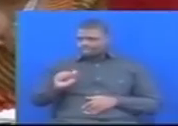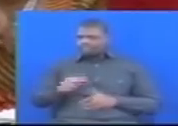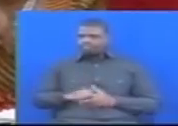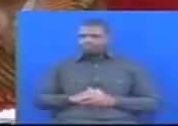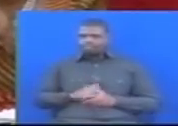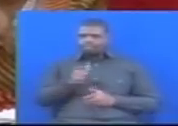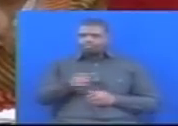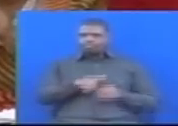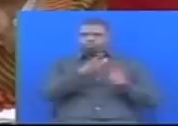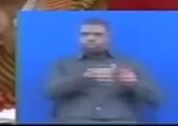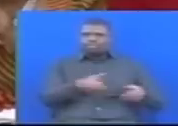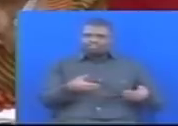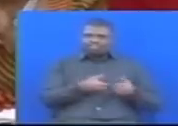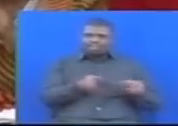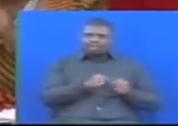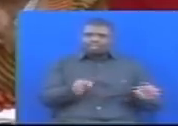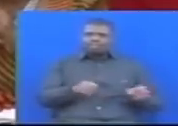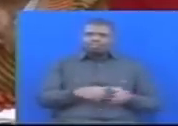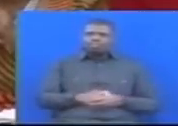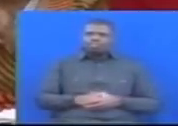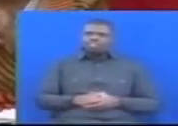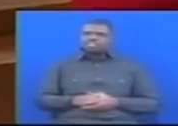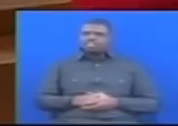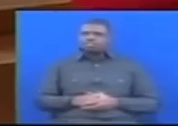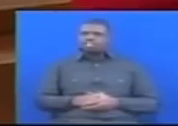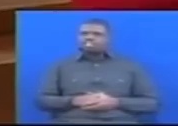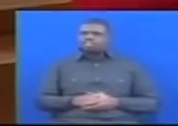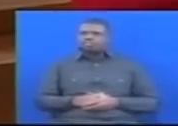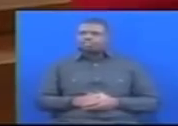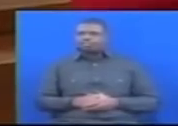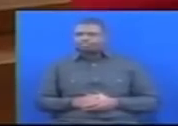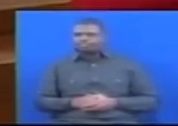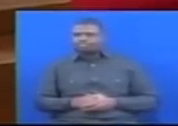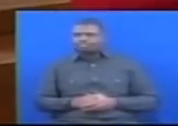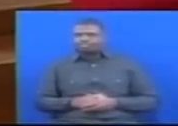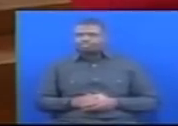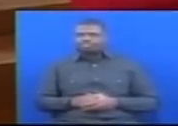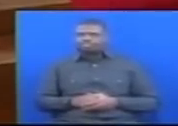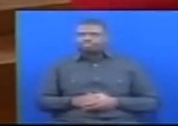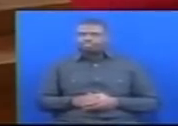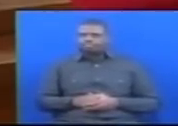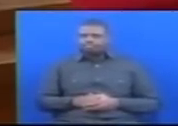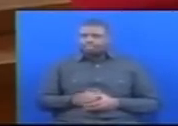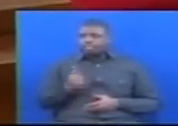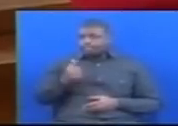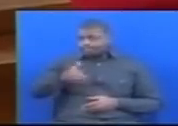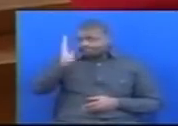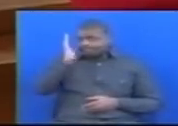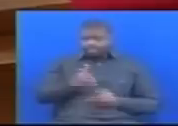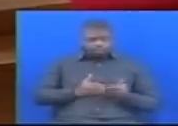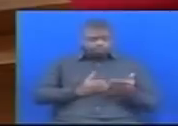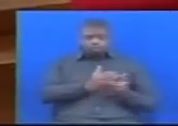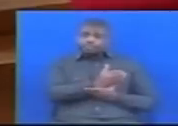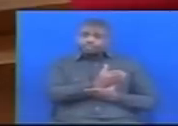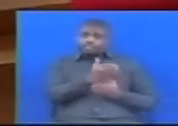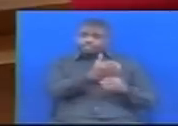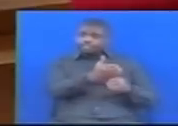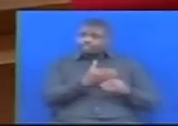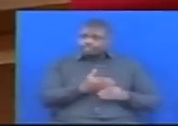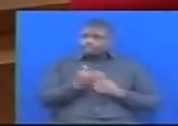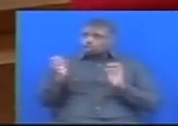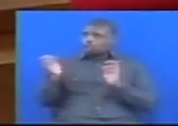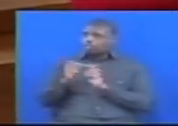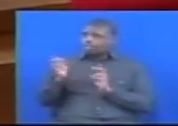Theonist, mbunge wa viti maalum kama ifuatavyo. Mheshimiwa Spika, Serikali kupitia shirika la umeme